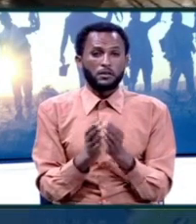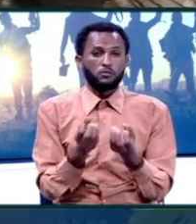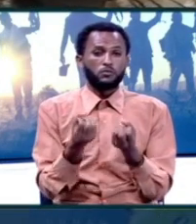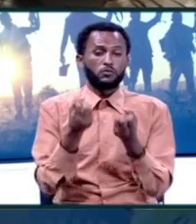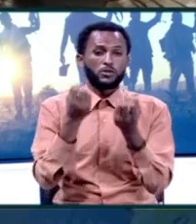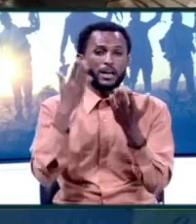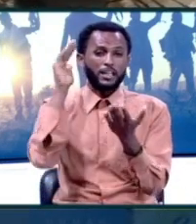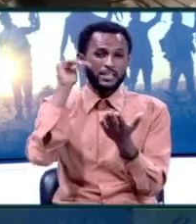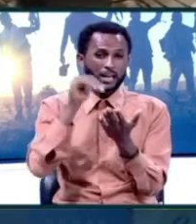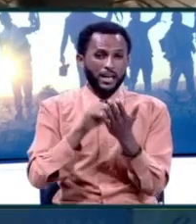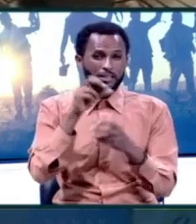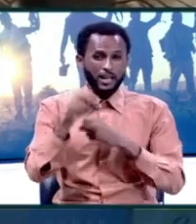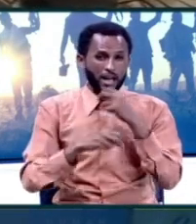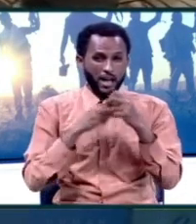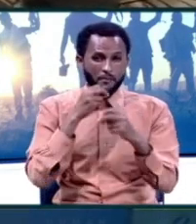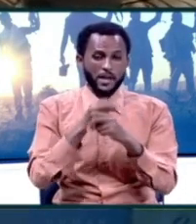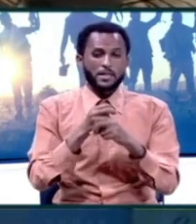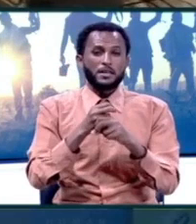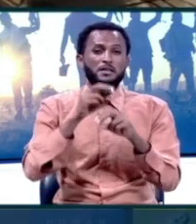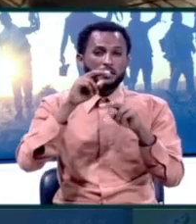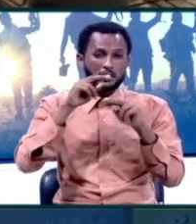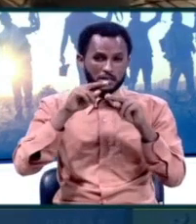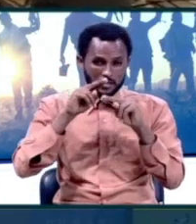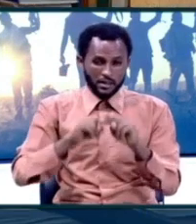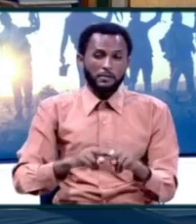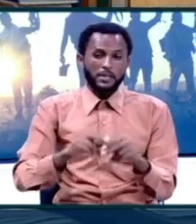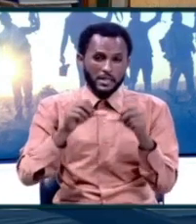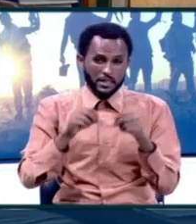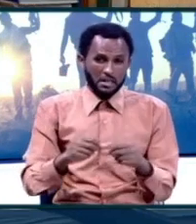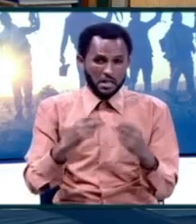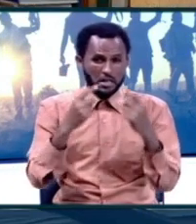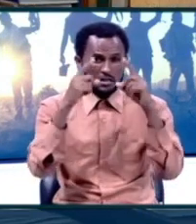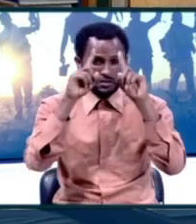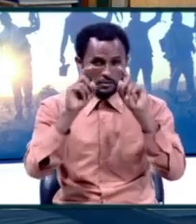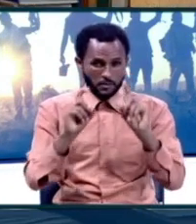ኣሻሓት ዓማውቲ ዝፀንሐ ስከሬን እውን ዝምርመረሉ